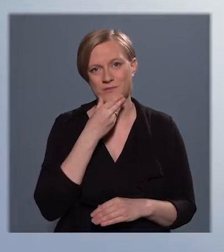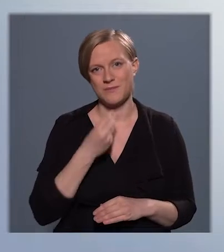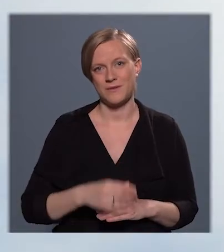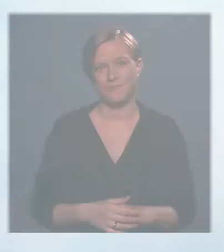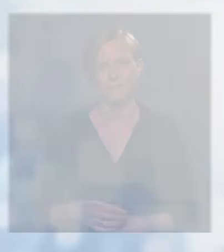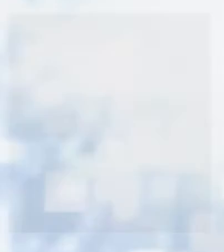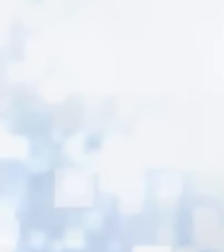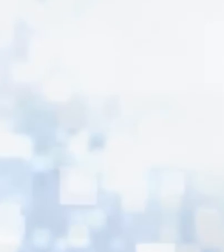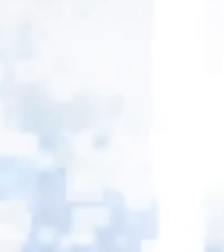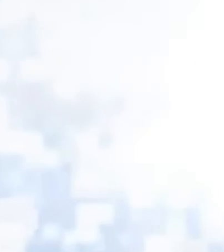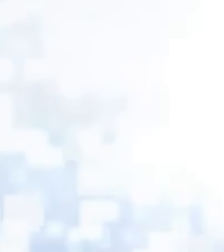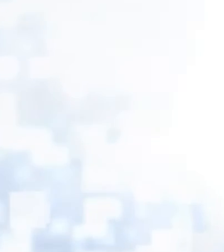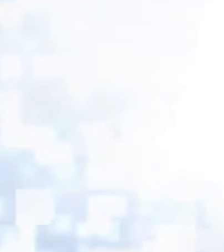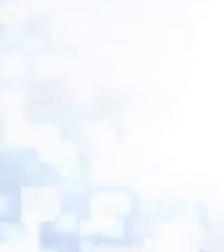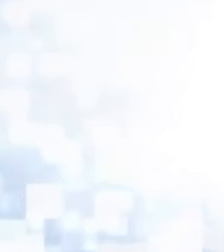szépen.